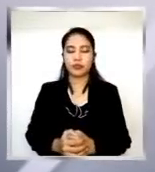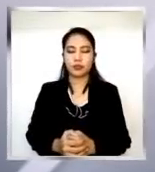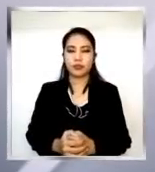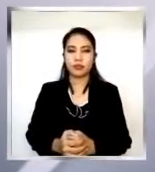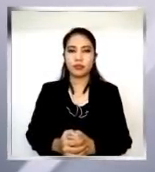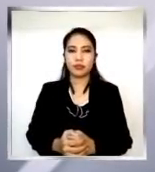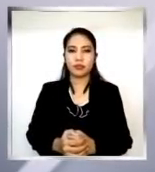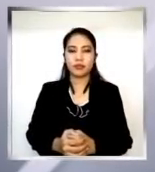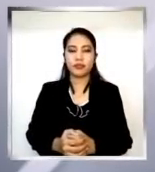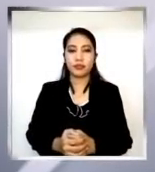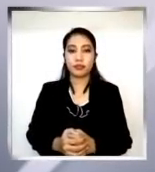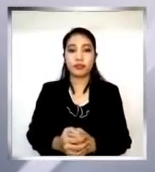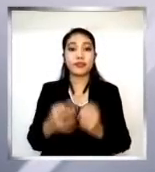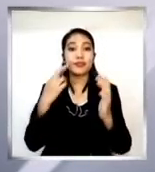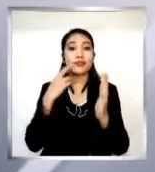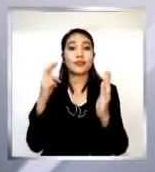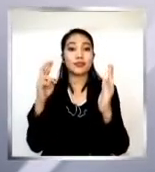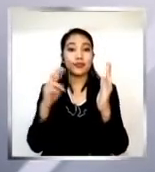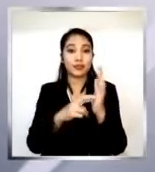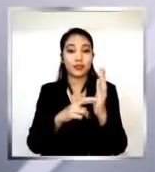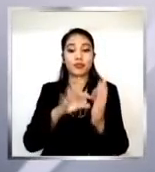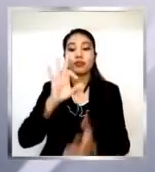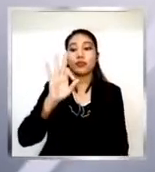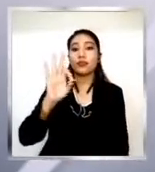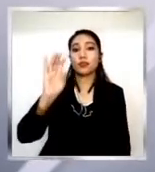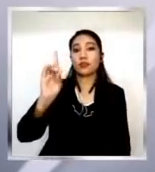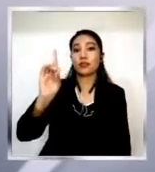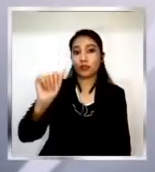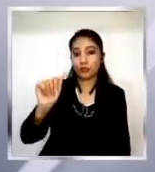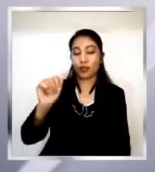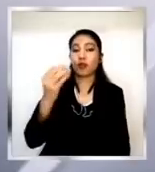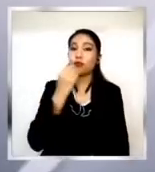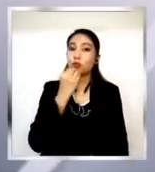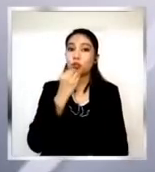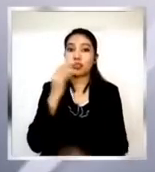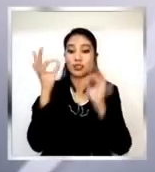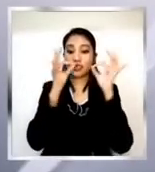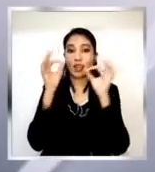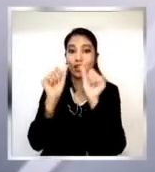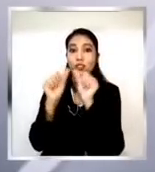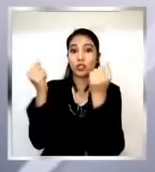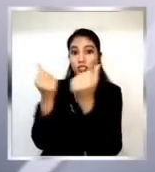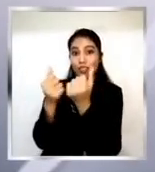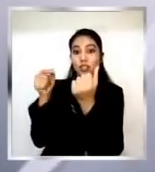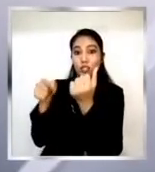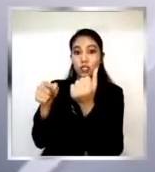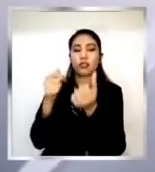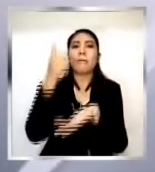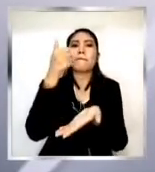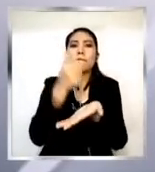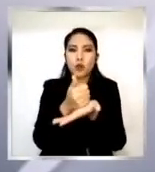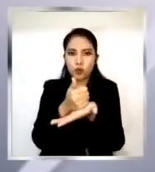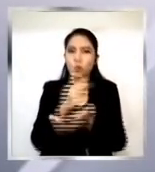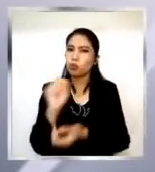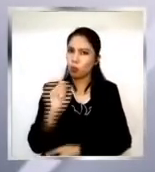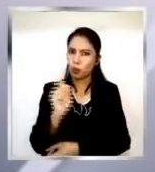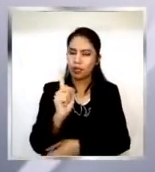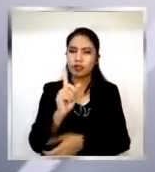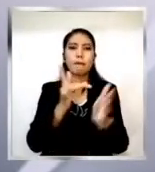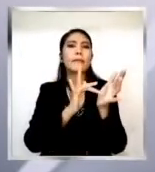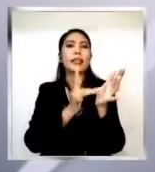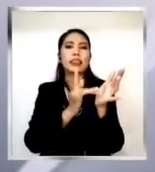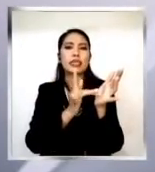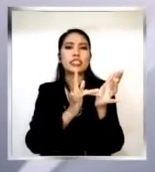Rehistrado na sa Food and Drug Administration o FDA ang gamot na ginagamit ng China kontra COVID. Pero aprobado ito